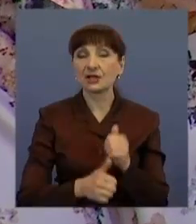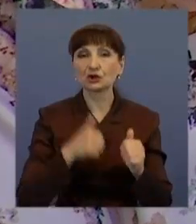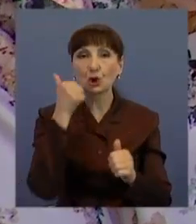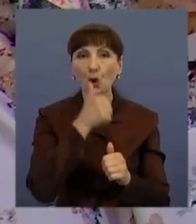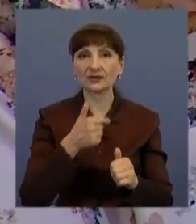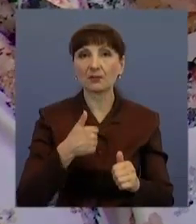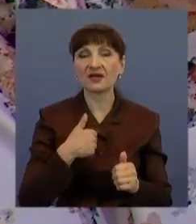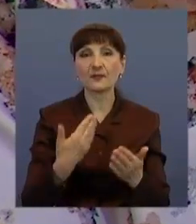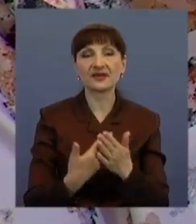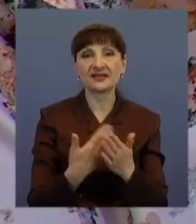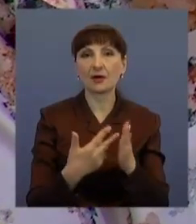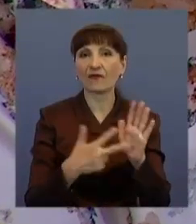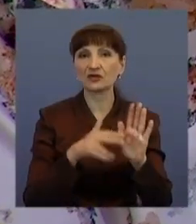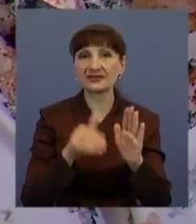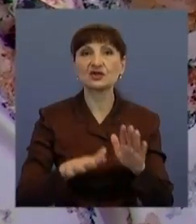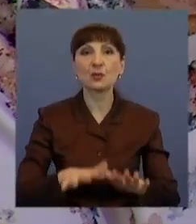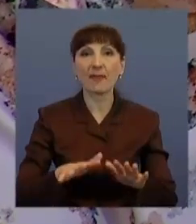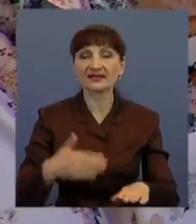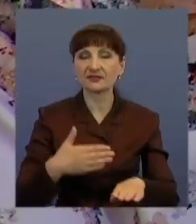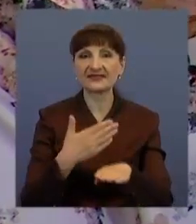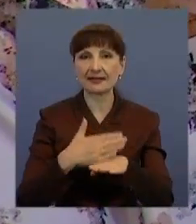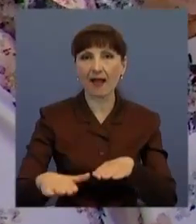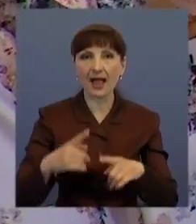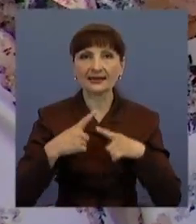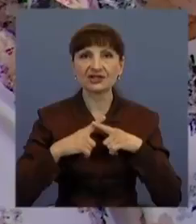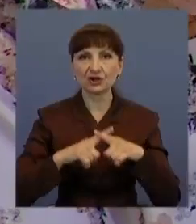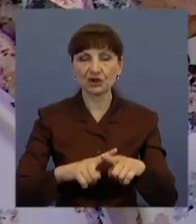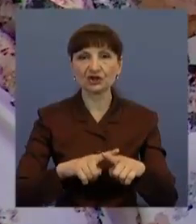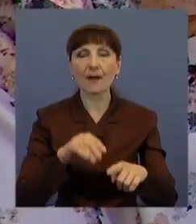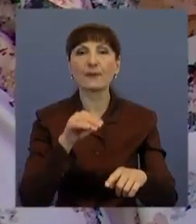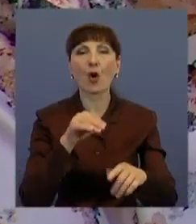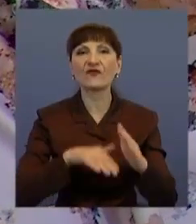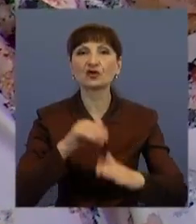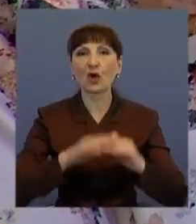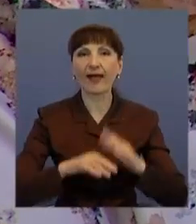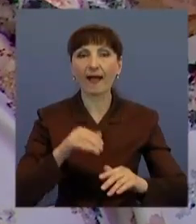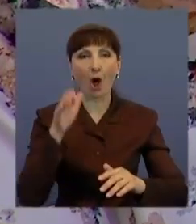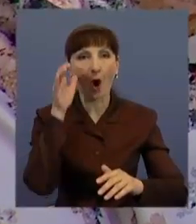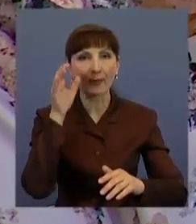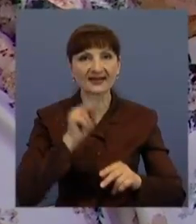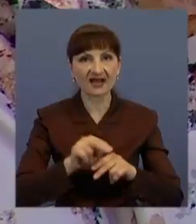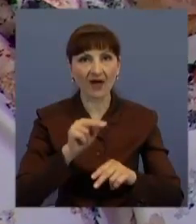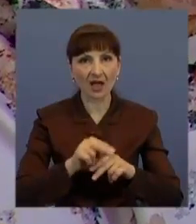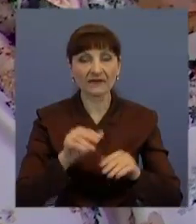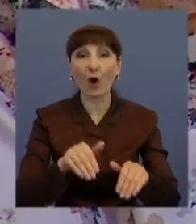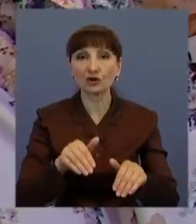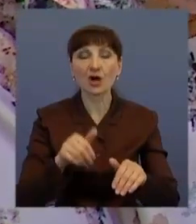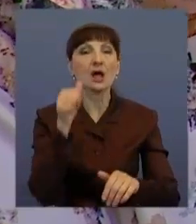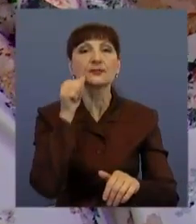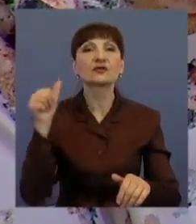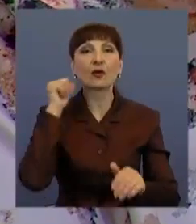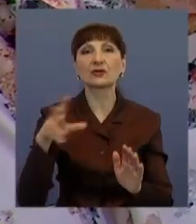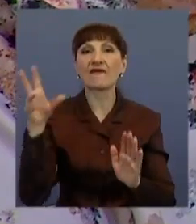в пределах 8 тысяч мест выделяли на техническое и профессиональное образование, то есть на колледжи, то с прошлого года в